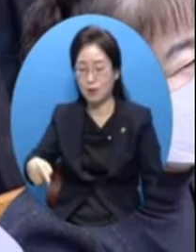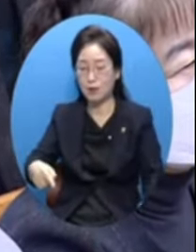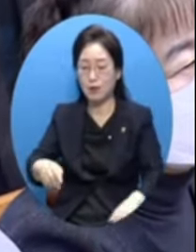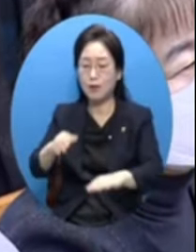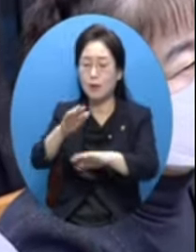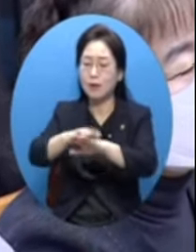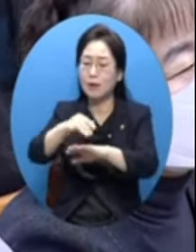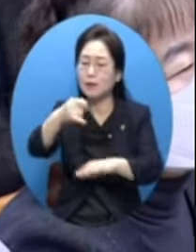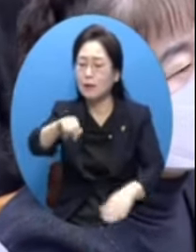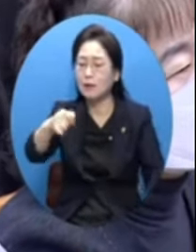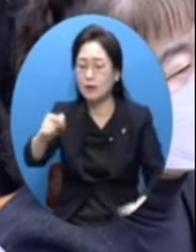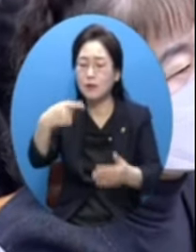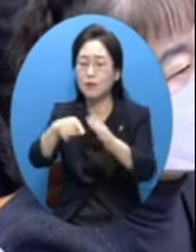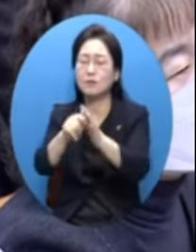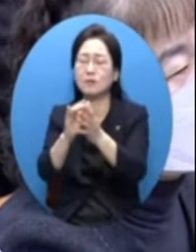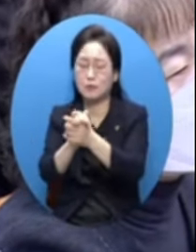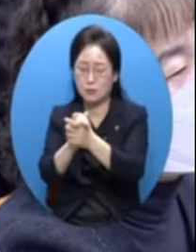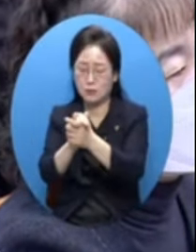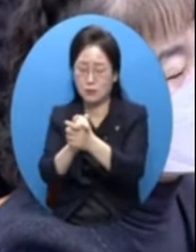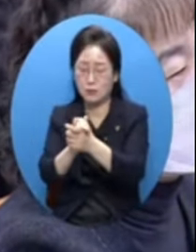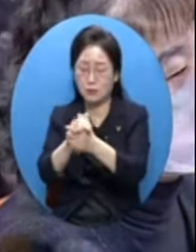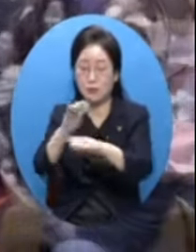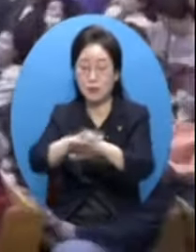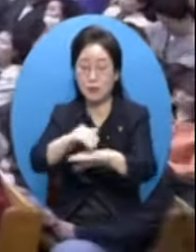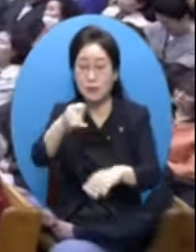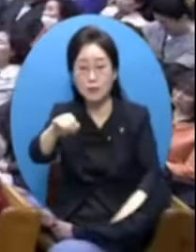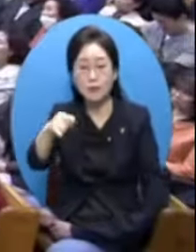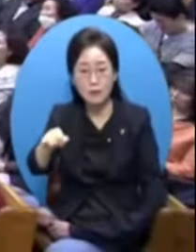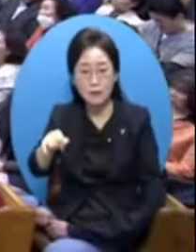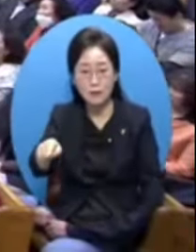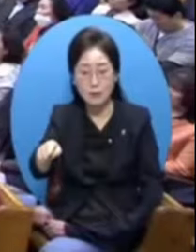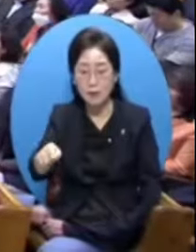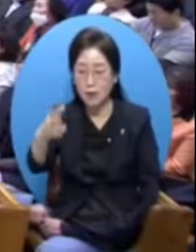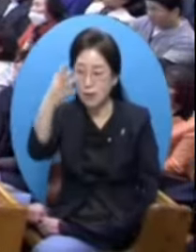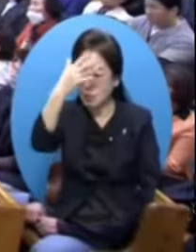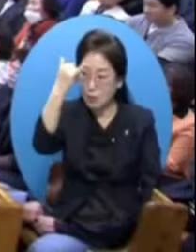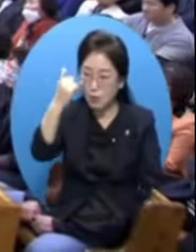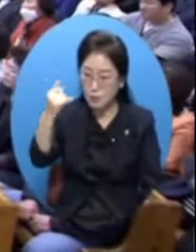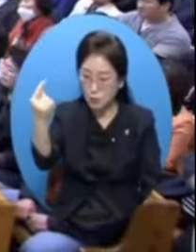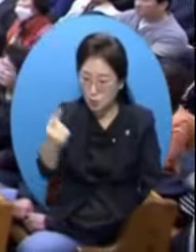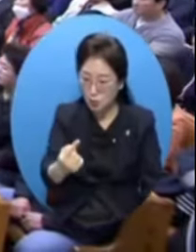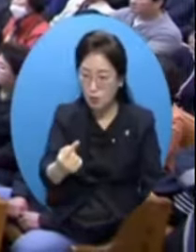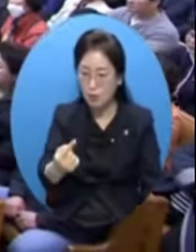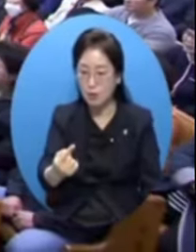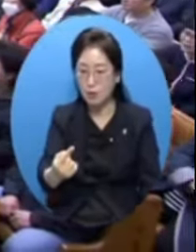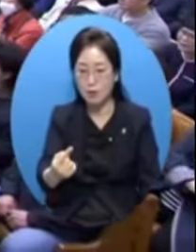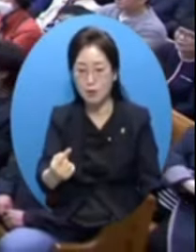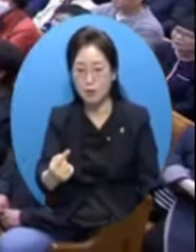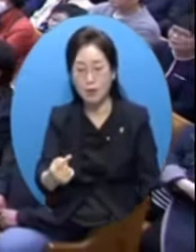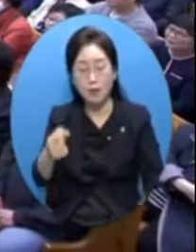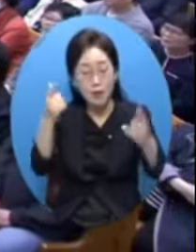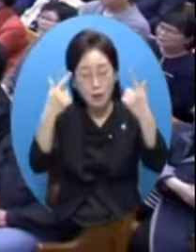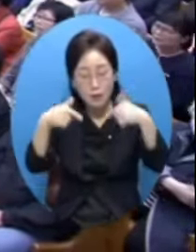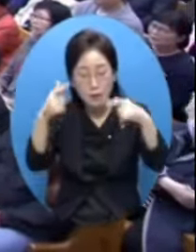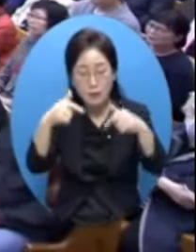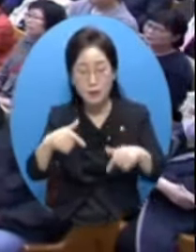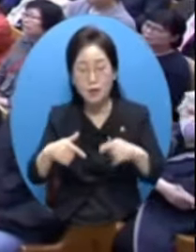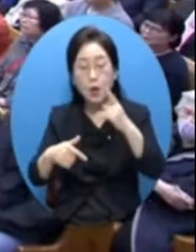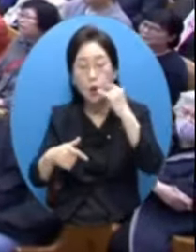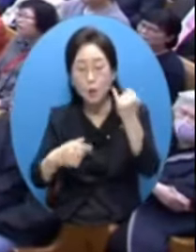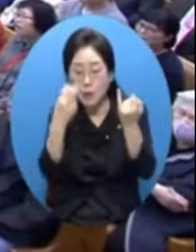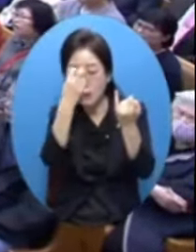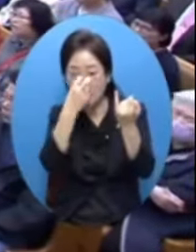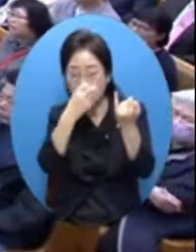기도합니다. 그런데 아이들이 자기 할머니 할아버지가 돌아오는데 항상 병원에서 엄마를